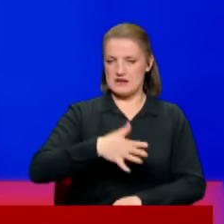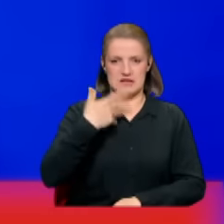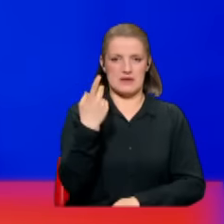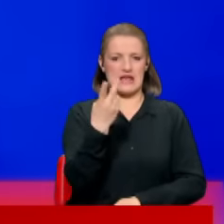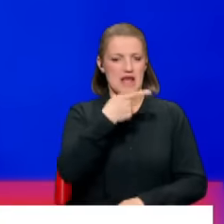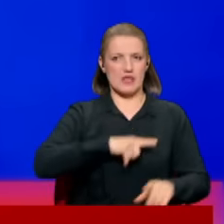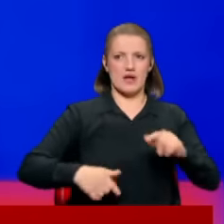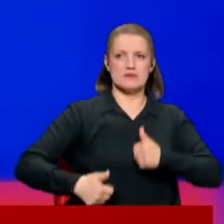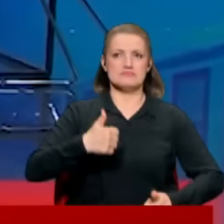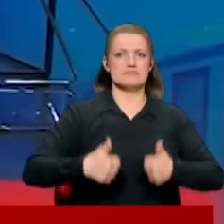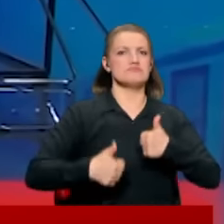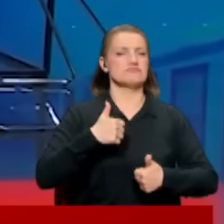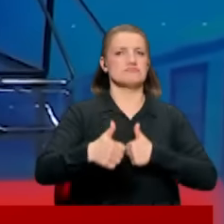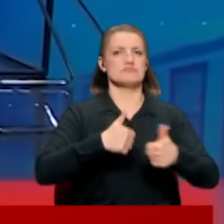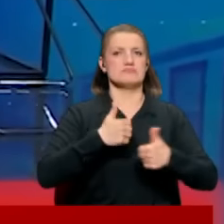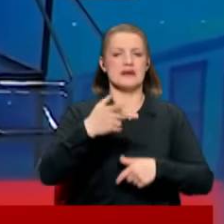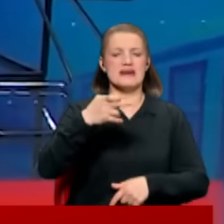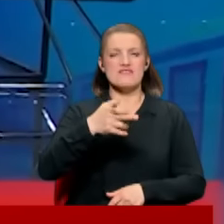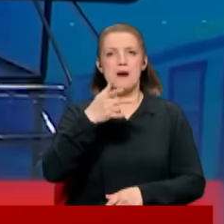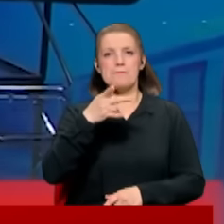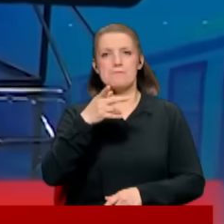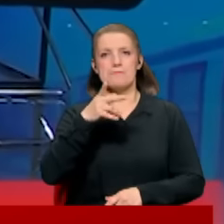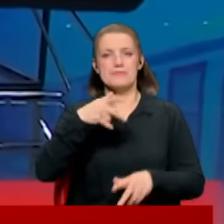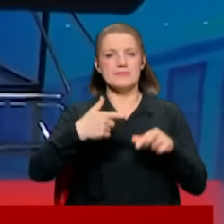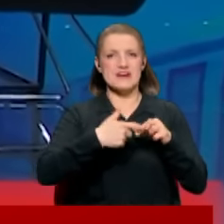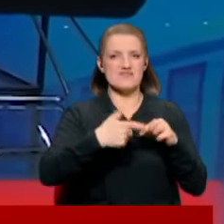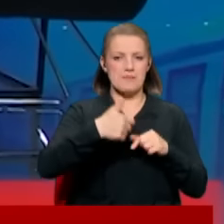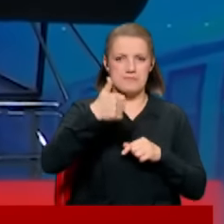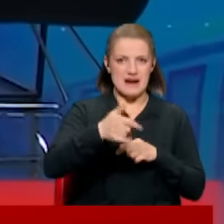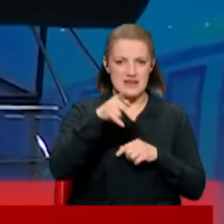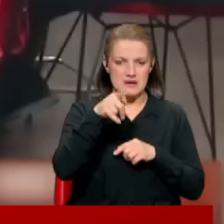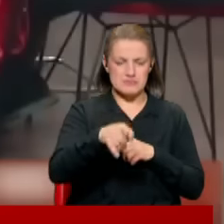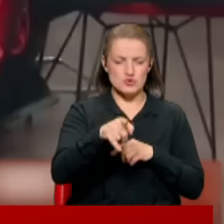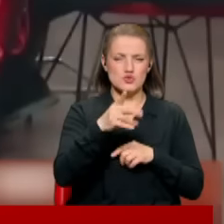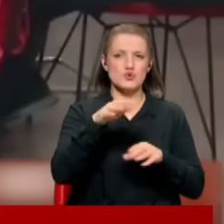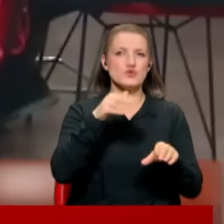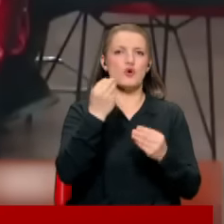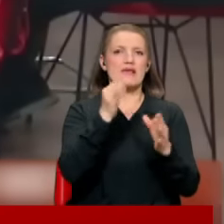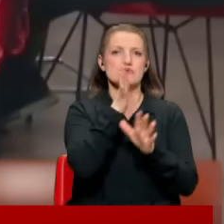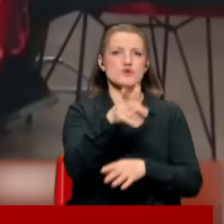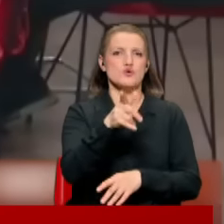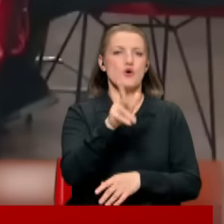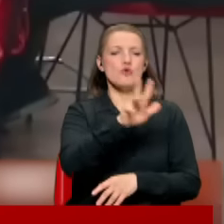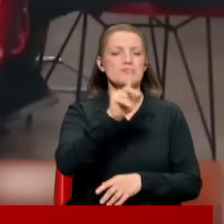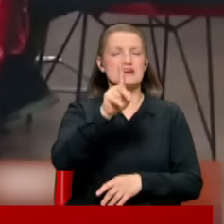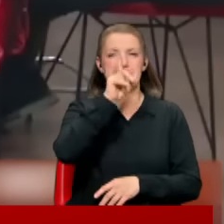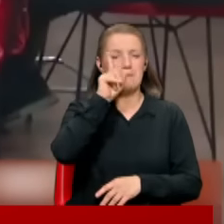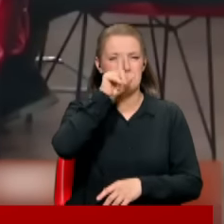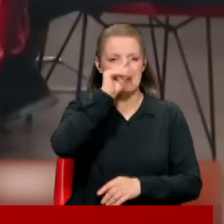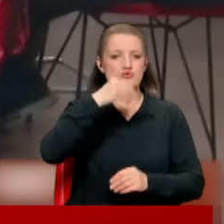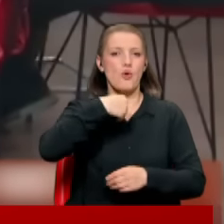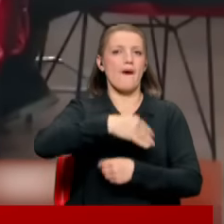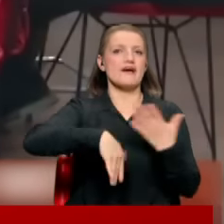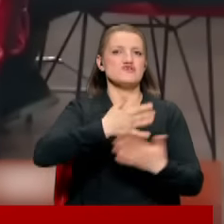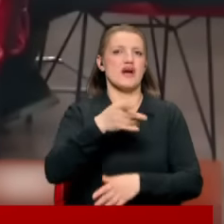iki aday arasında gerçekleşecek. Yani Yeniden Refah Partili seçmenimiz de bunu çok iyi biliyor. 31 Mart'ta çarşı karışacak. Türkiye'de yeni bir dönem